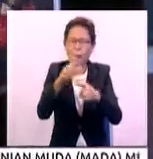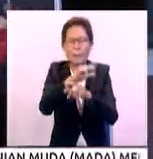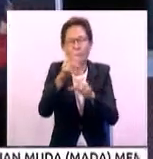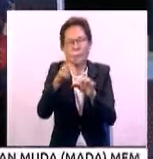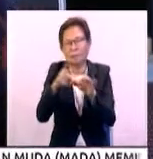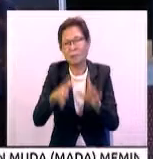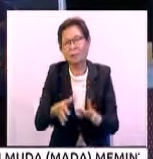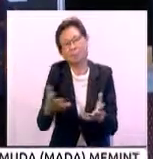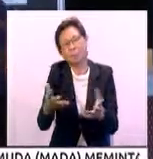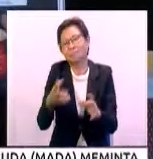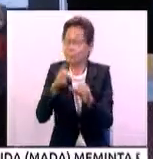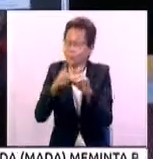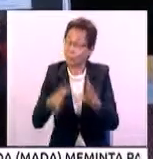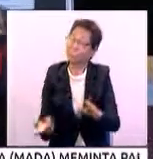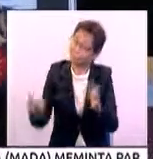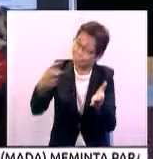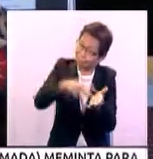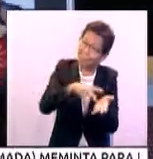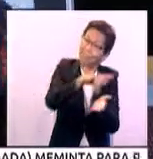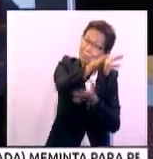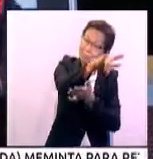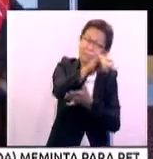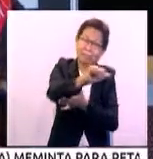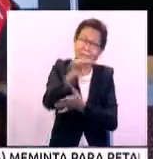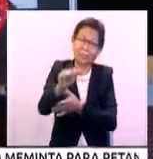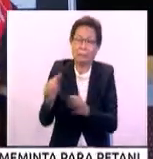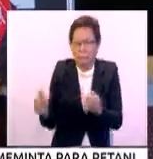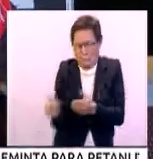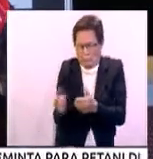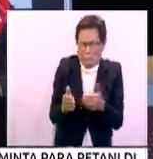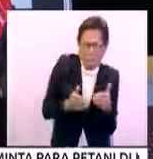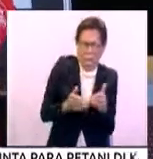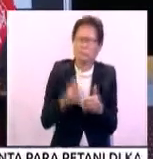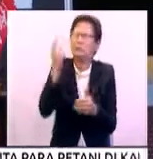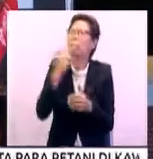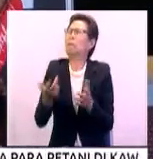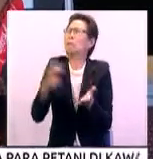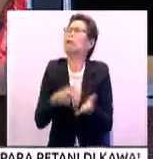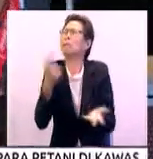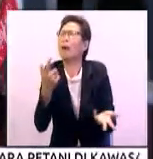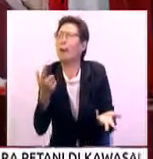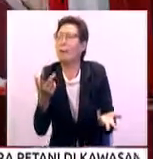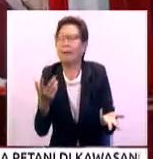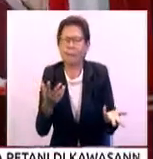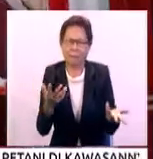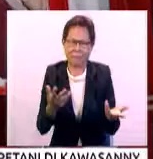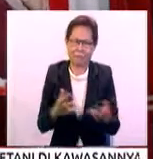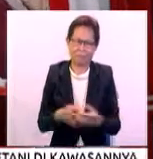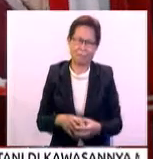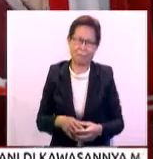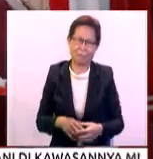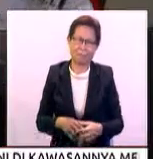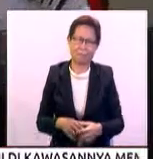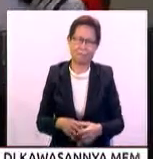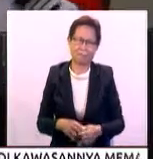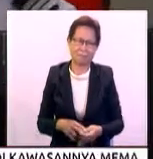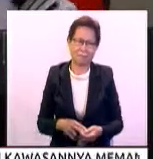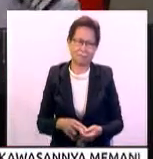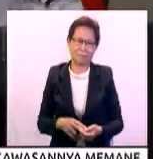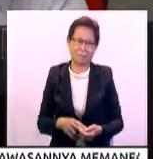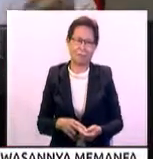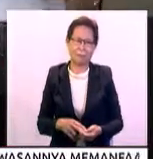tak nak naik pun. Kalau kita naik bas pun apa-apa pun, siapa nak naik? Lalu petahkan lagi kalau nak terbang.